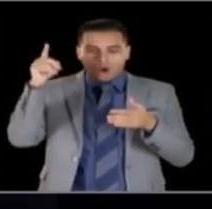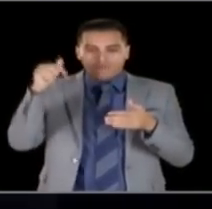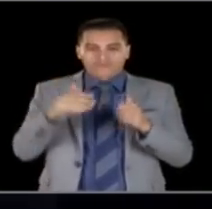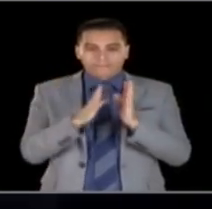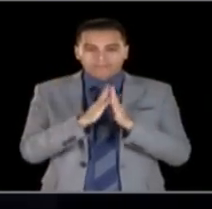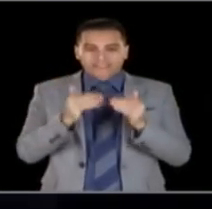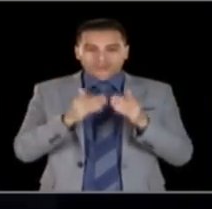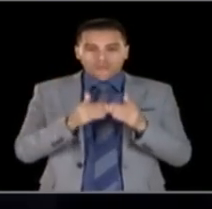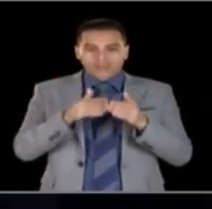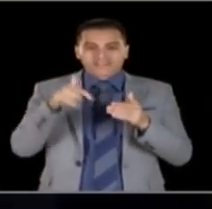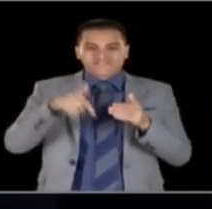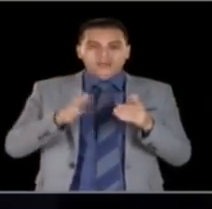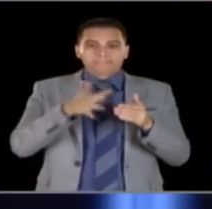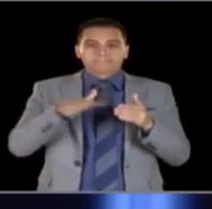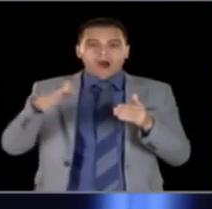بمصر؟